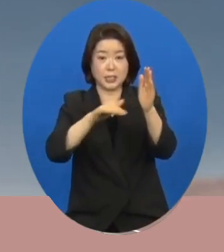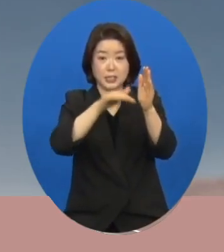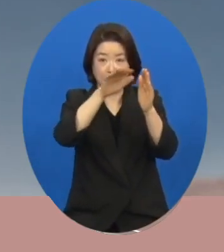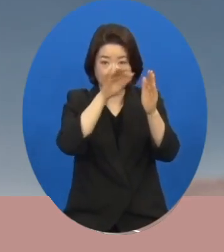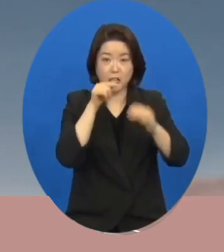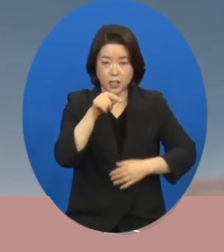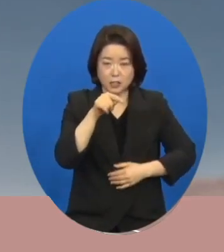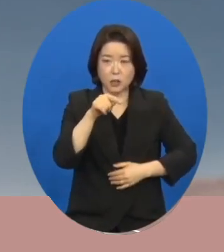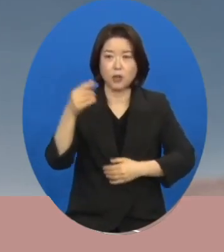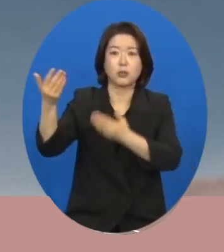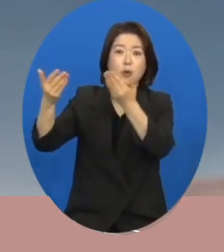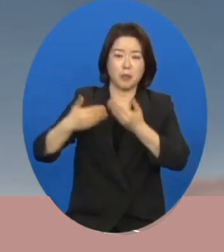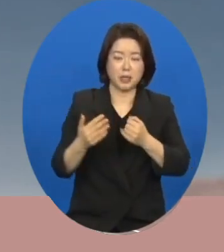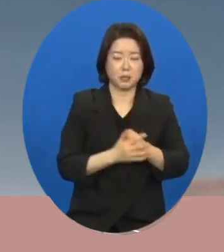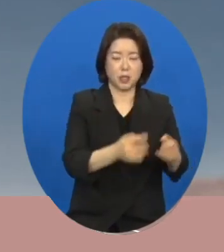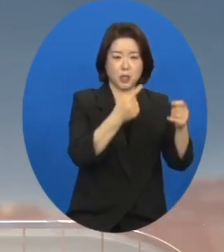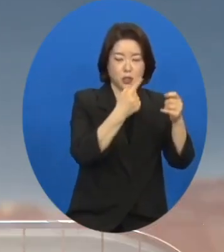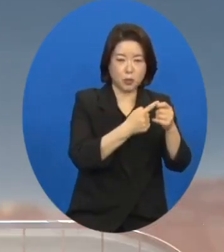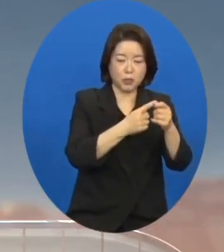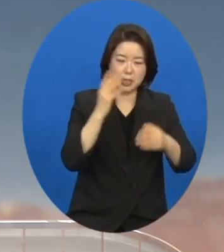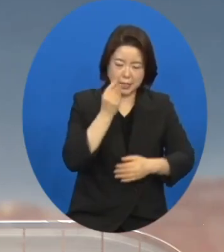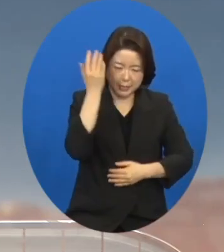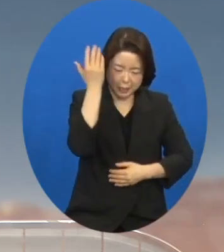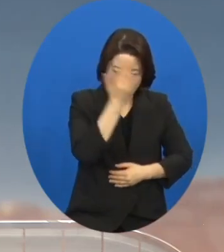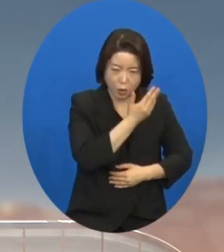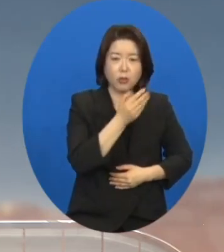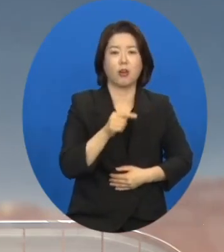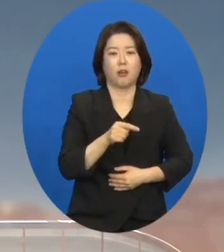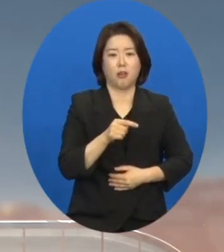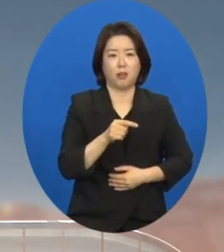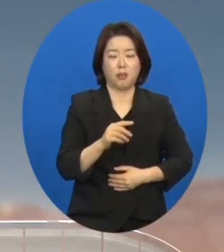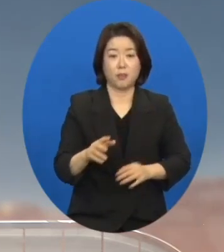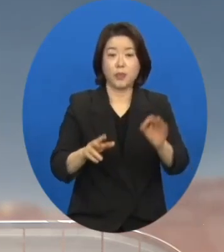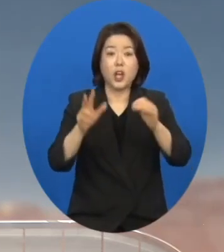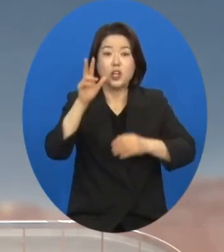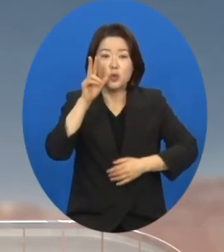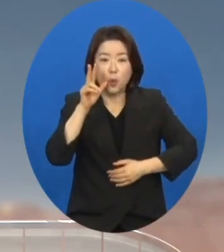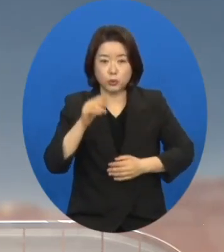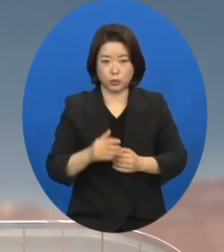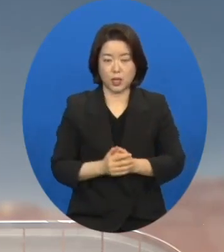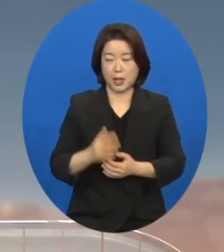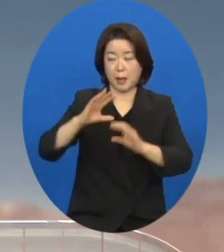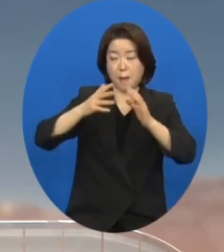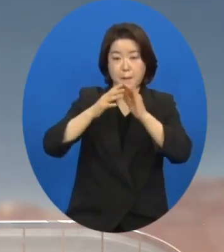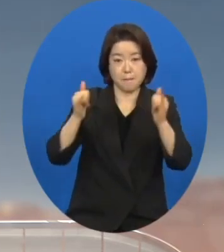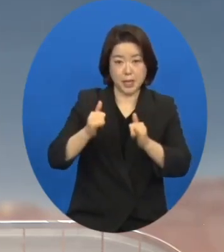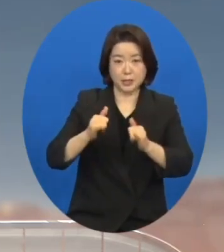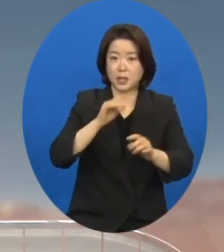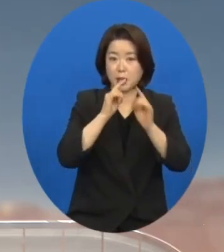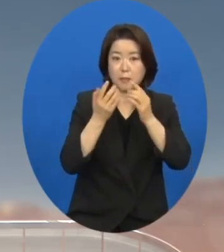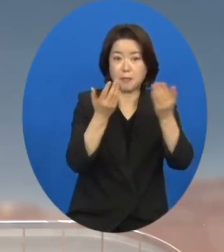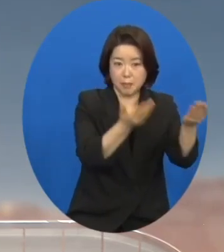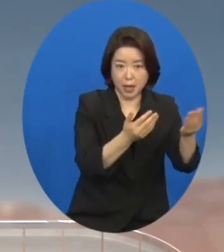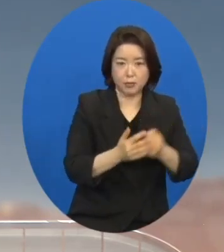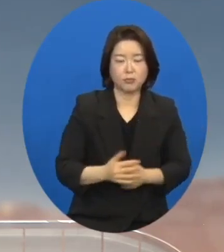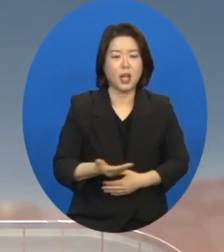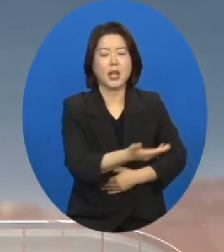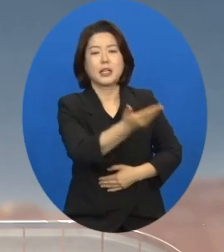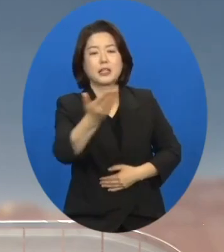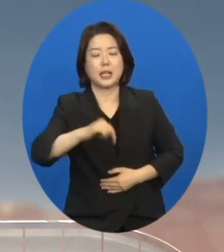성결 자 5절 말씀에 이렇게 되어 있습니다 여호수아가 백성에게 말하였다 당신들은 자신을 성결하게 하시오